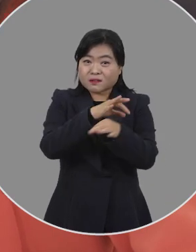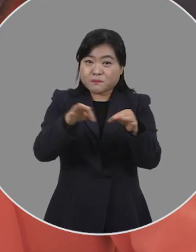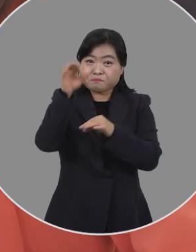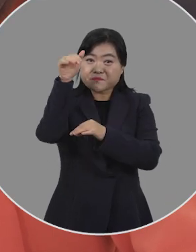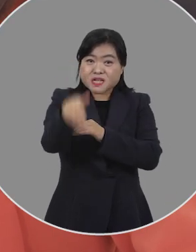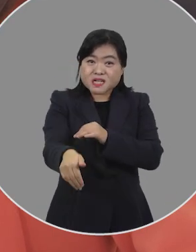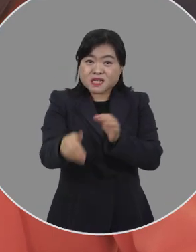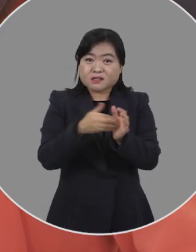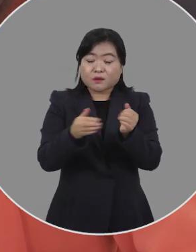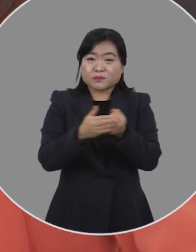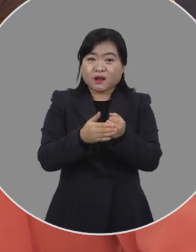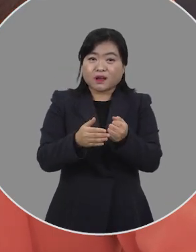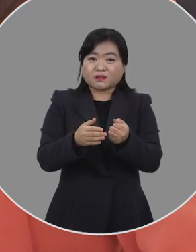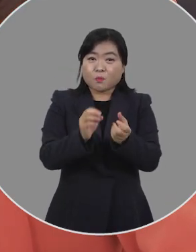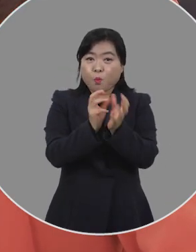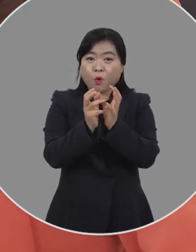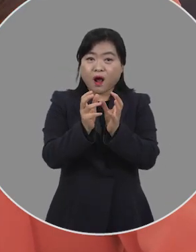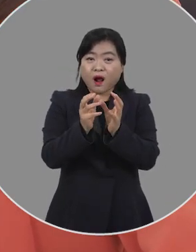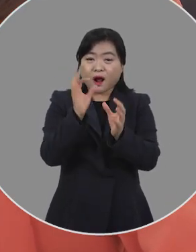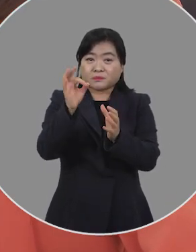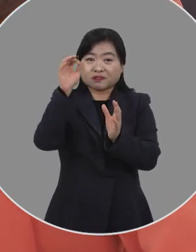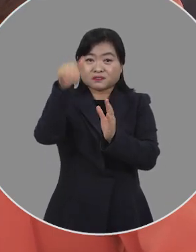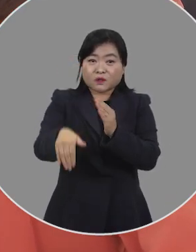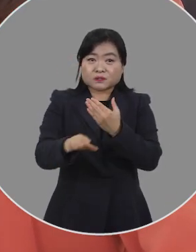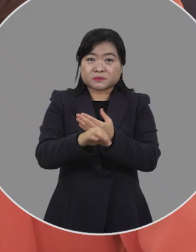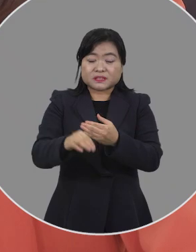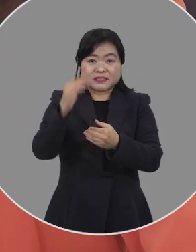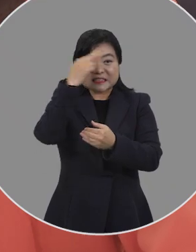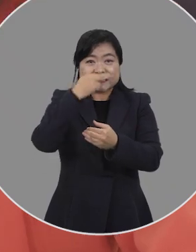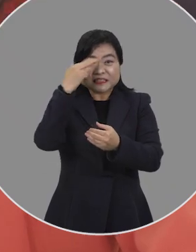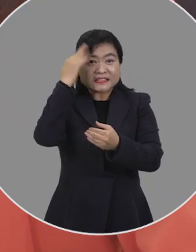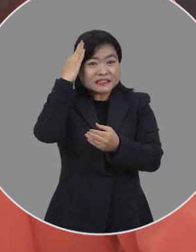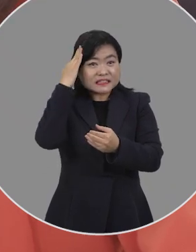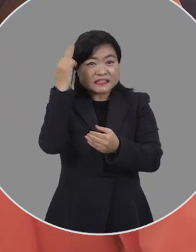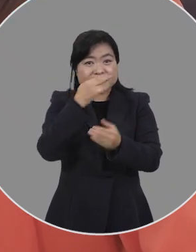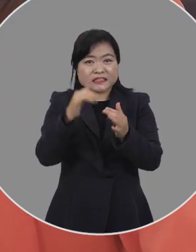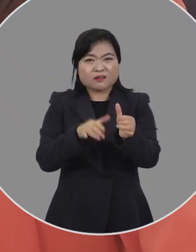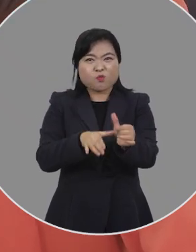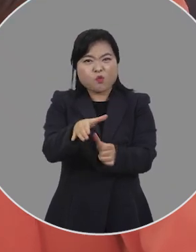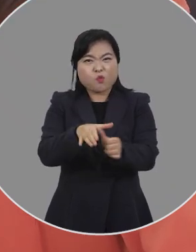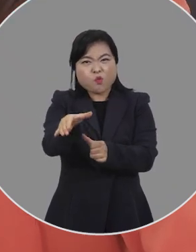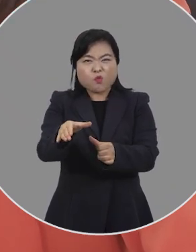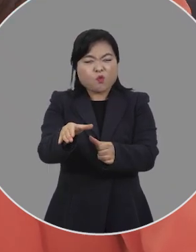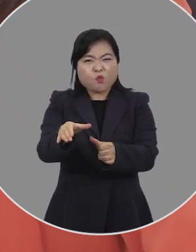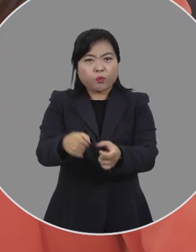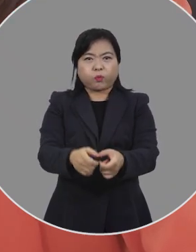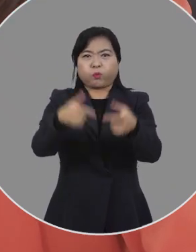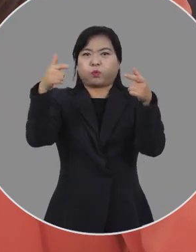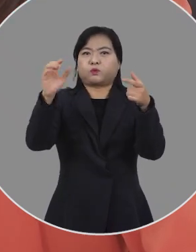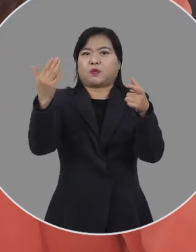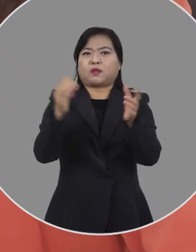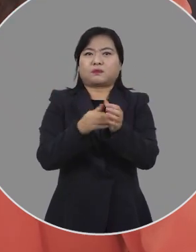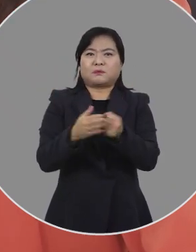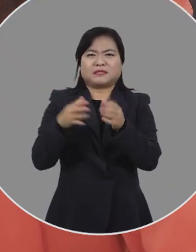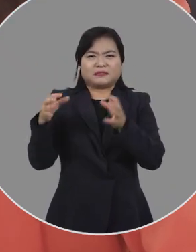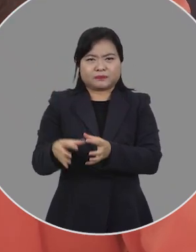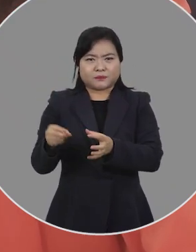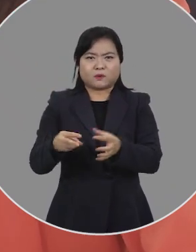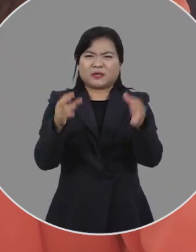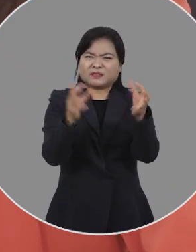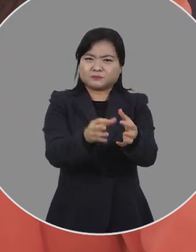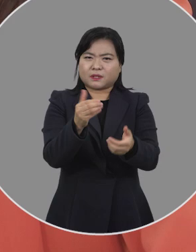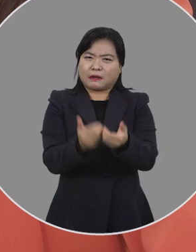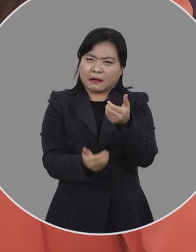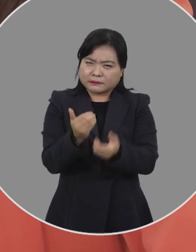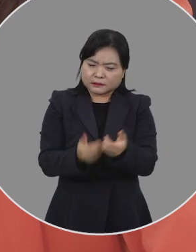불황이어가지고 이 값이 떨어지게 되면은 흑인에 대한 린치 빈도가 굉장히 올라가요. 그러니까 이 집단과 집단의 갈등이라고 하는 거가